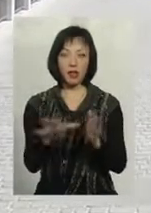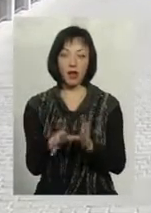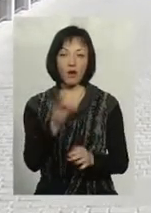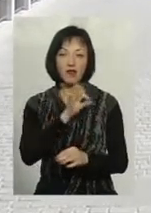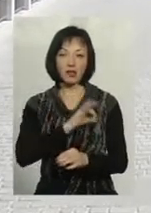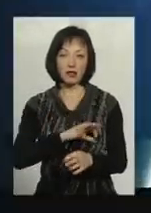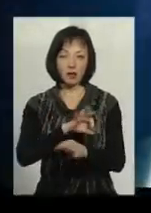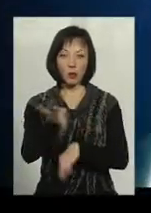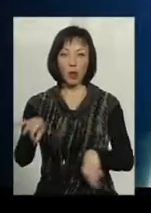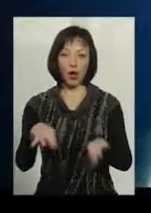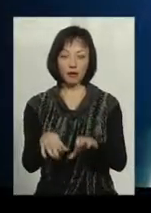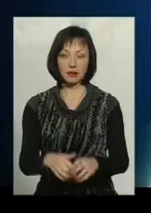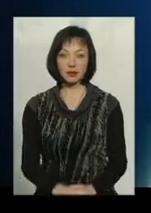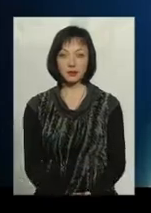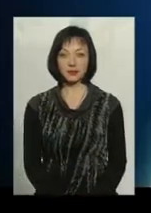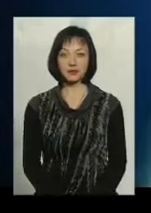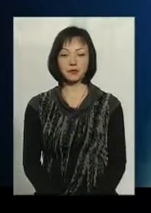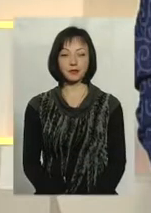які